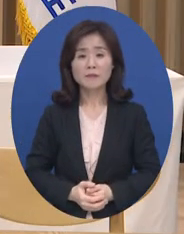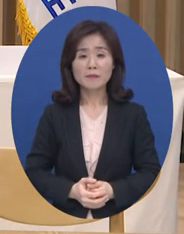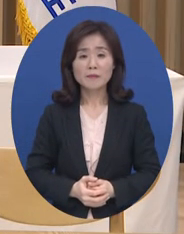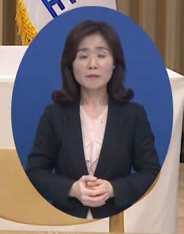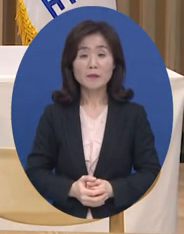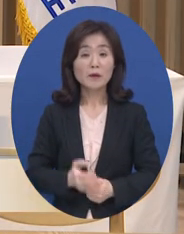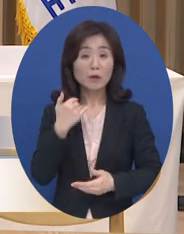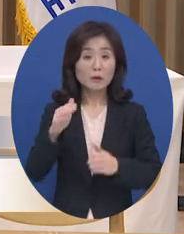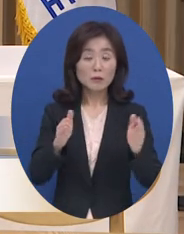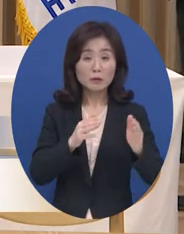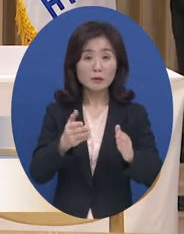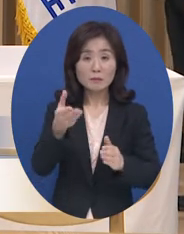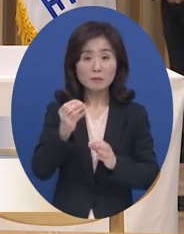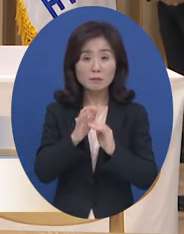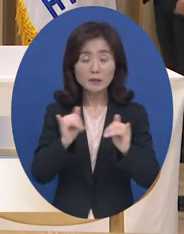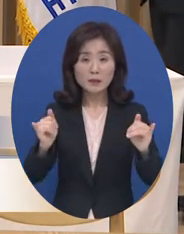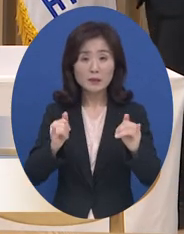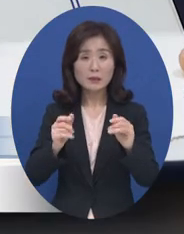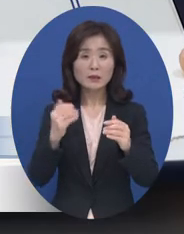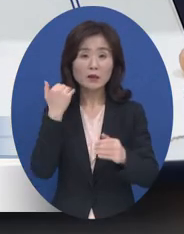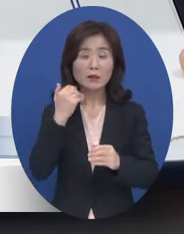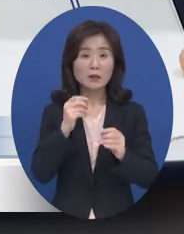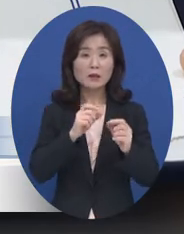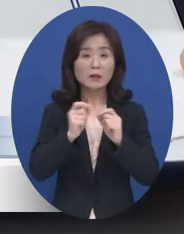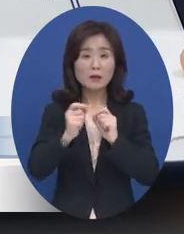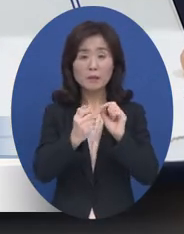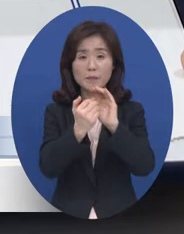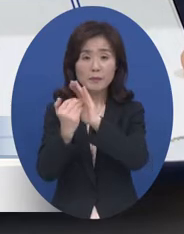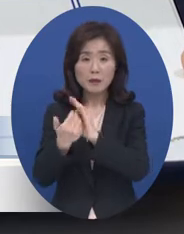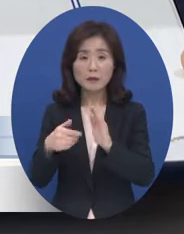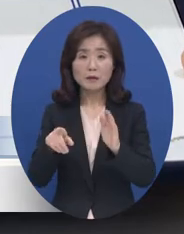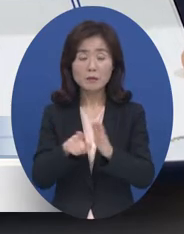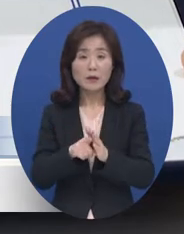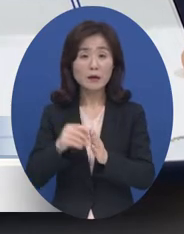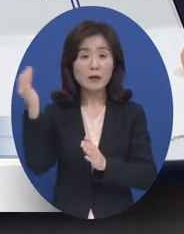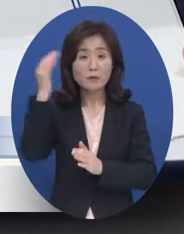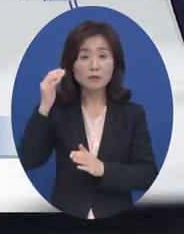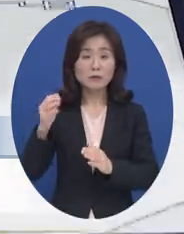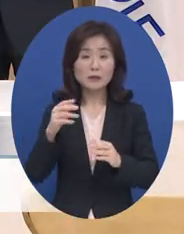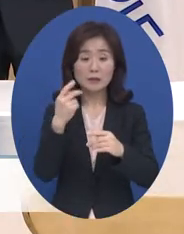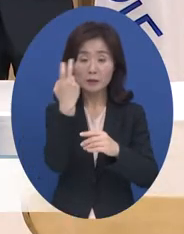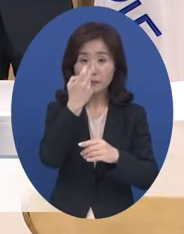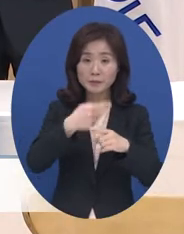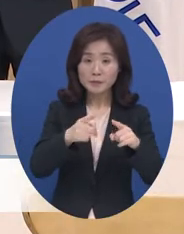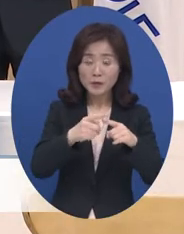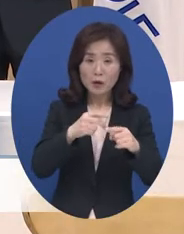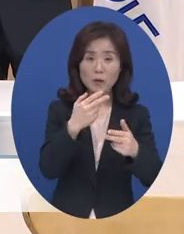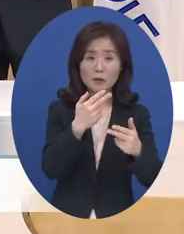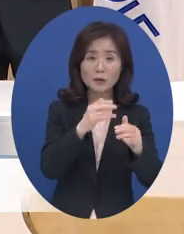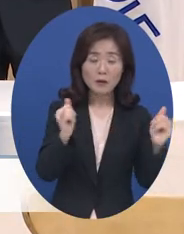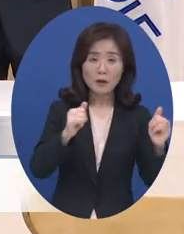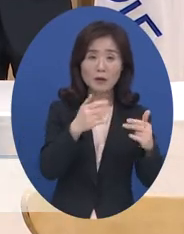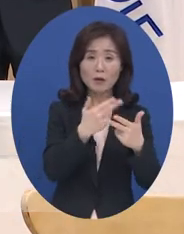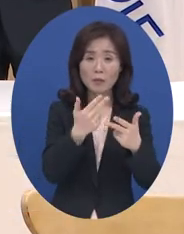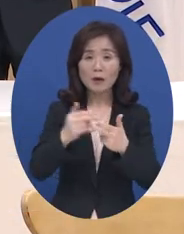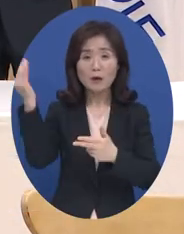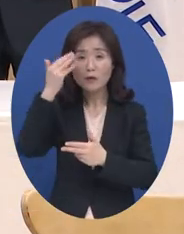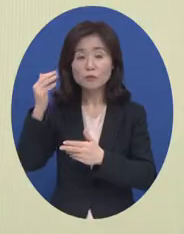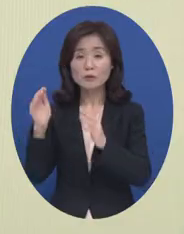평도 는 임차인들의 전세 사기 피해를 예방하기 위해 한국 감정평가서 옆에 한국 공인 충대 생태와 손을